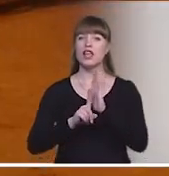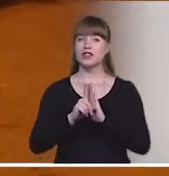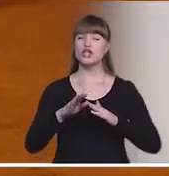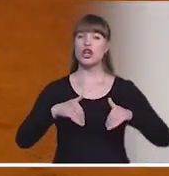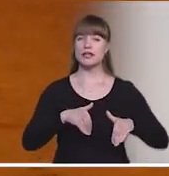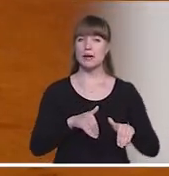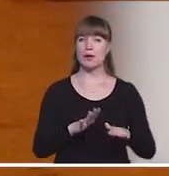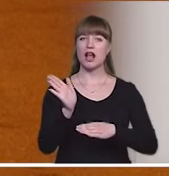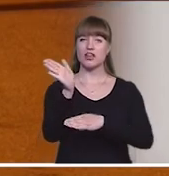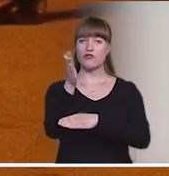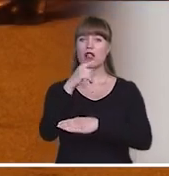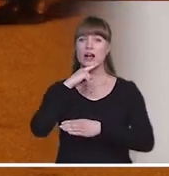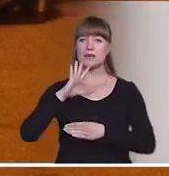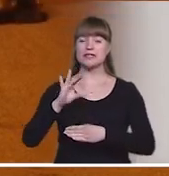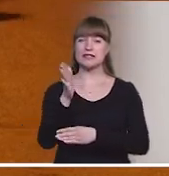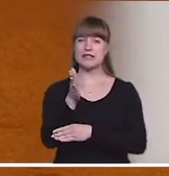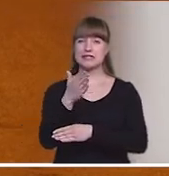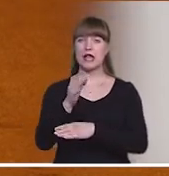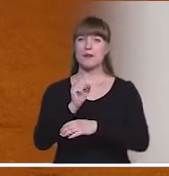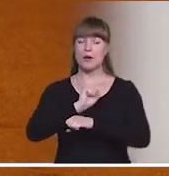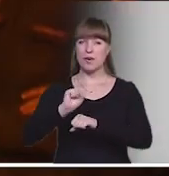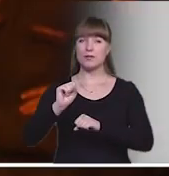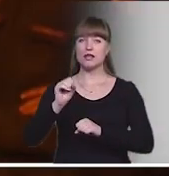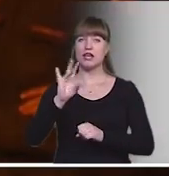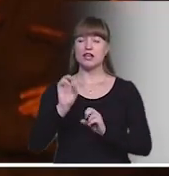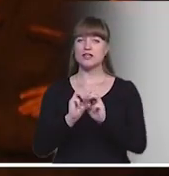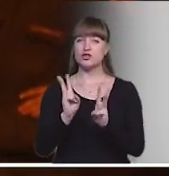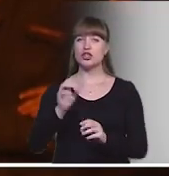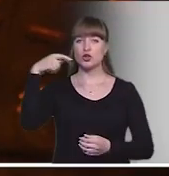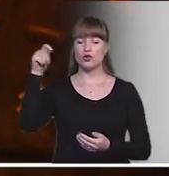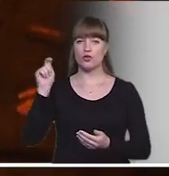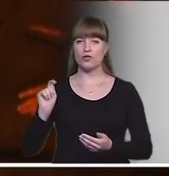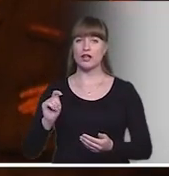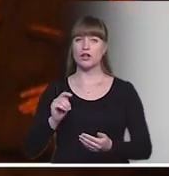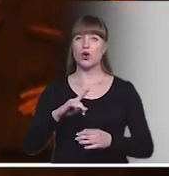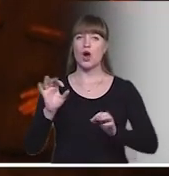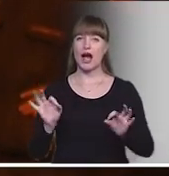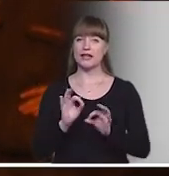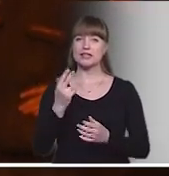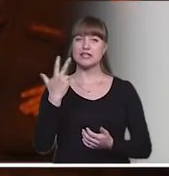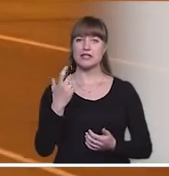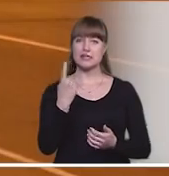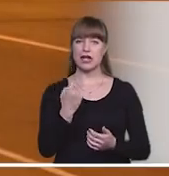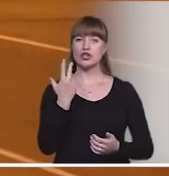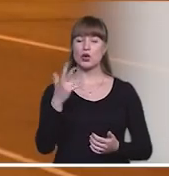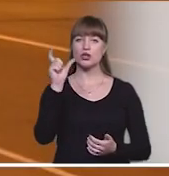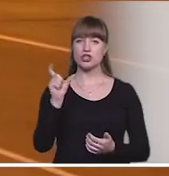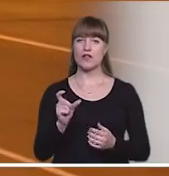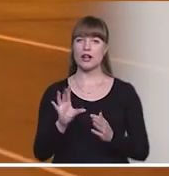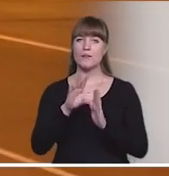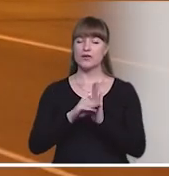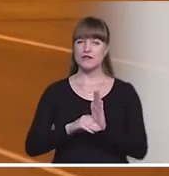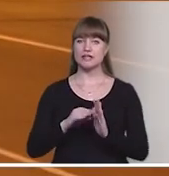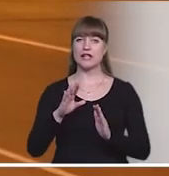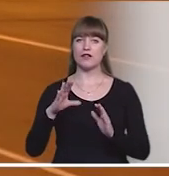Начинается парад выносом флага России и знамени Победы. Священную войну исполняет сводный военный оркестр из 103 человек. А в составе